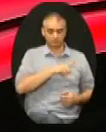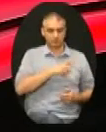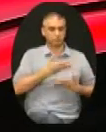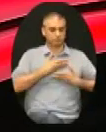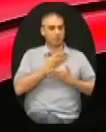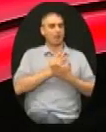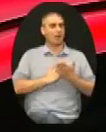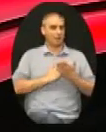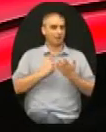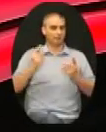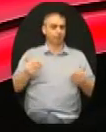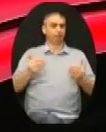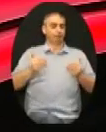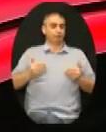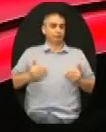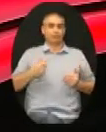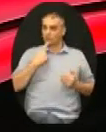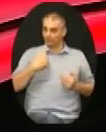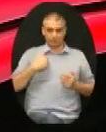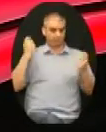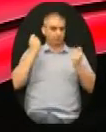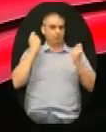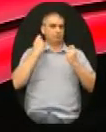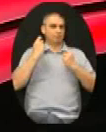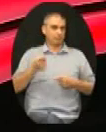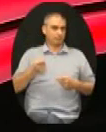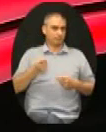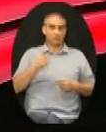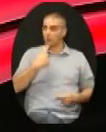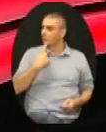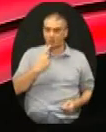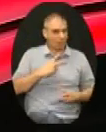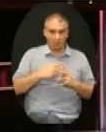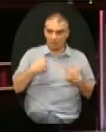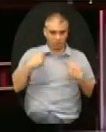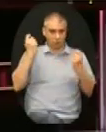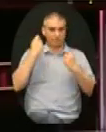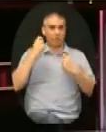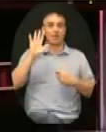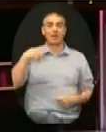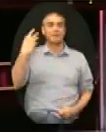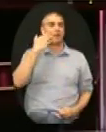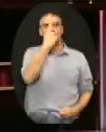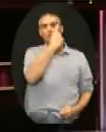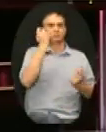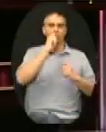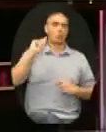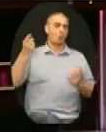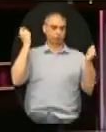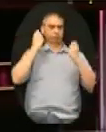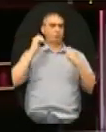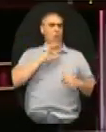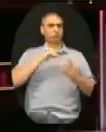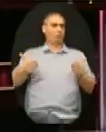משיגה חלק מהכוחות לפחות מסוריה. אומר הרמטכ"ל, אנחנו הופתענו מהעניין הזה. דרך אגב, הוא אומר, לא רק אנחנו הופתענו מהעניין הזה, גם האמריקנים, כולם הופתעו